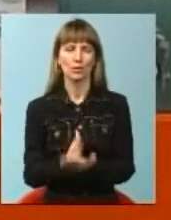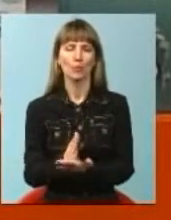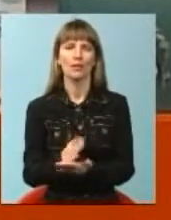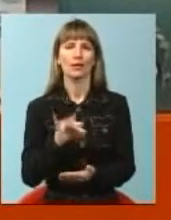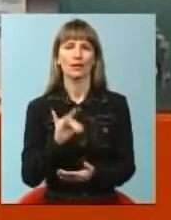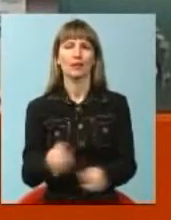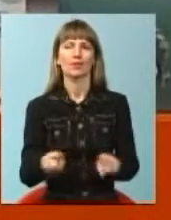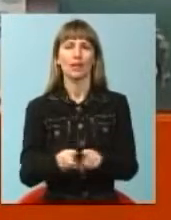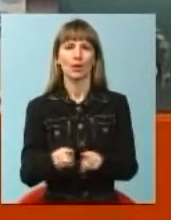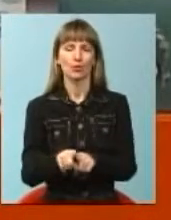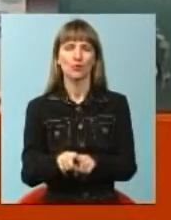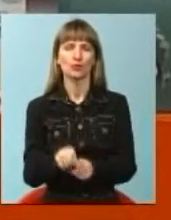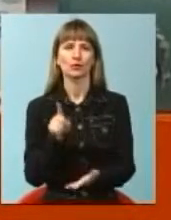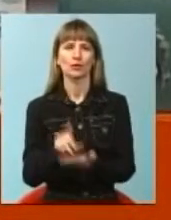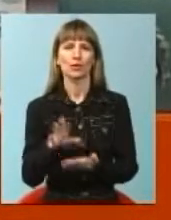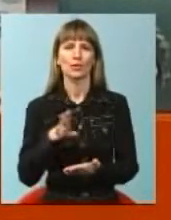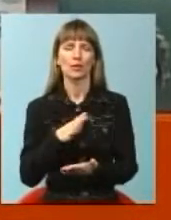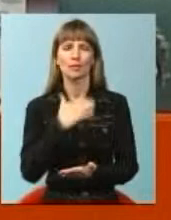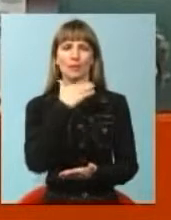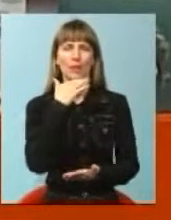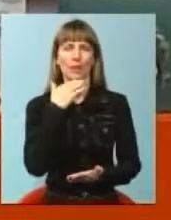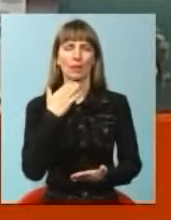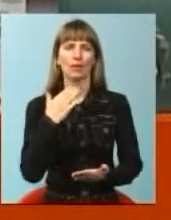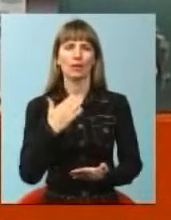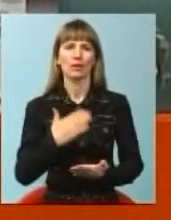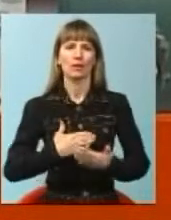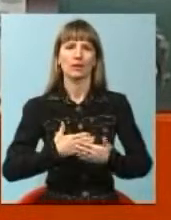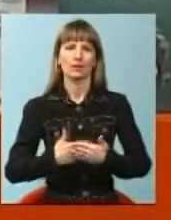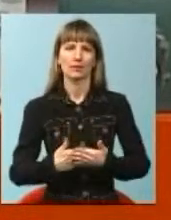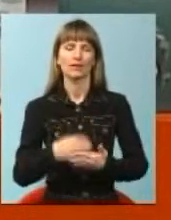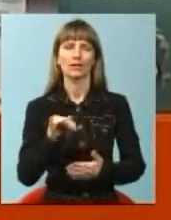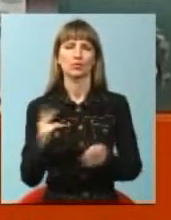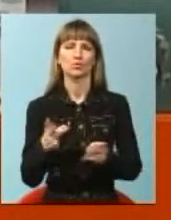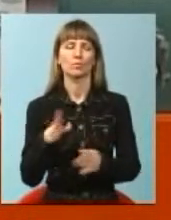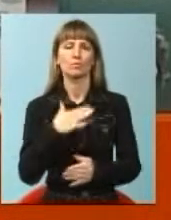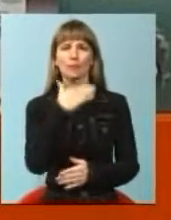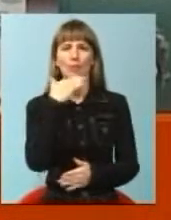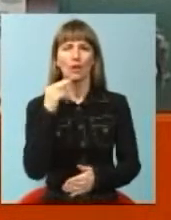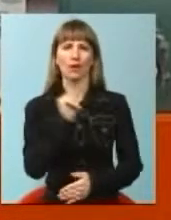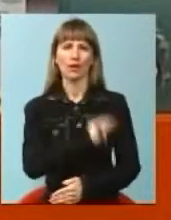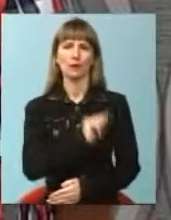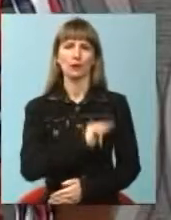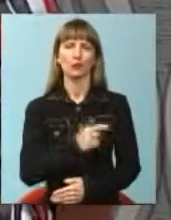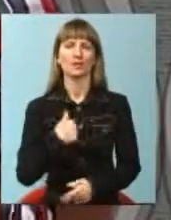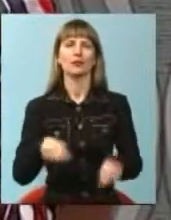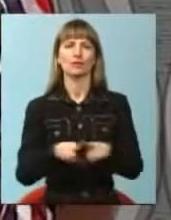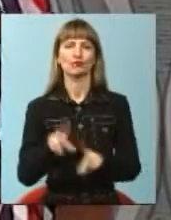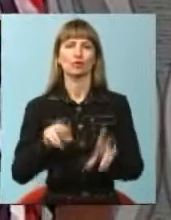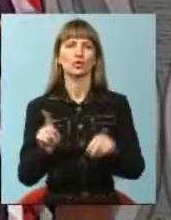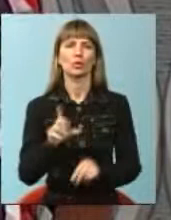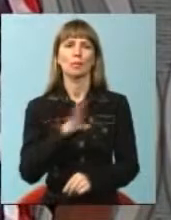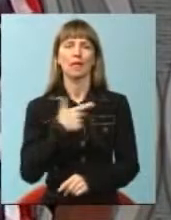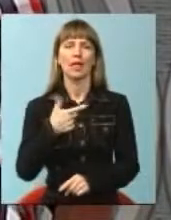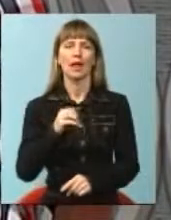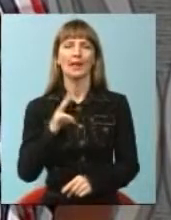це повинно бути завзяття багато та треба бути готовим багато працювати. Я теж вважаю, що бути